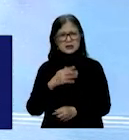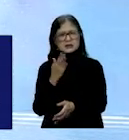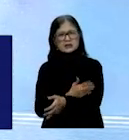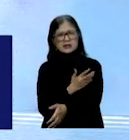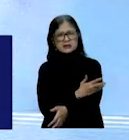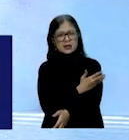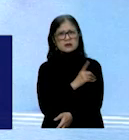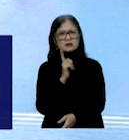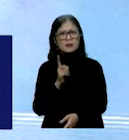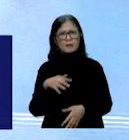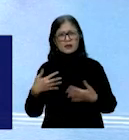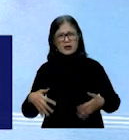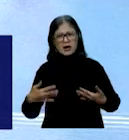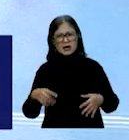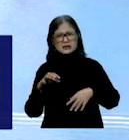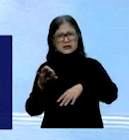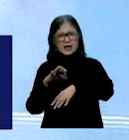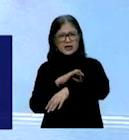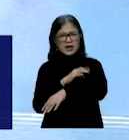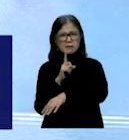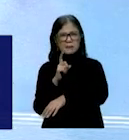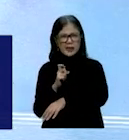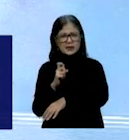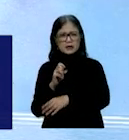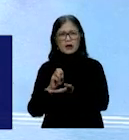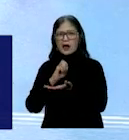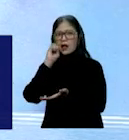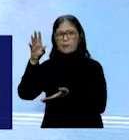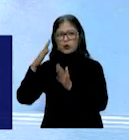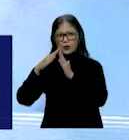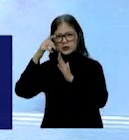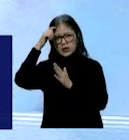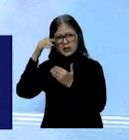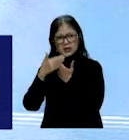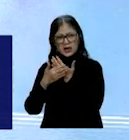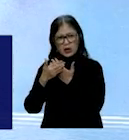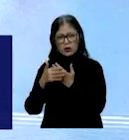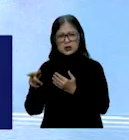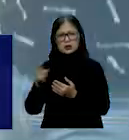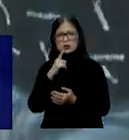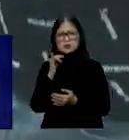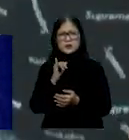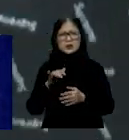kematian jaringan tangan. Pasien melaporkan rumah sakit tempatnya dirawat atas dugaan malpraktik.